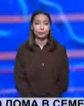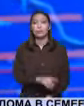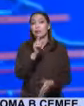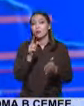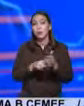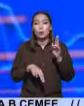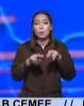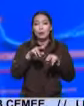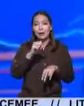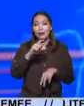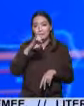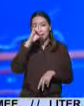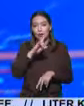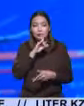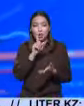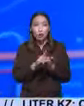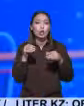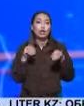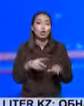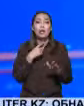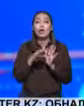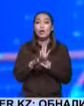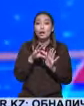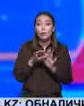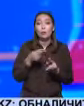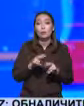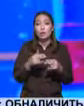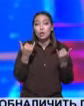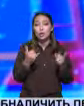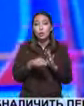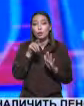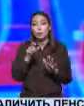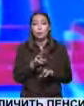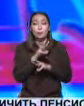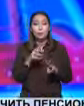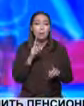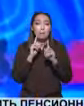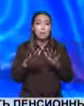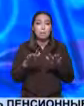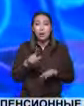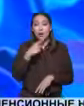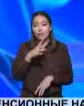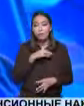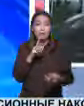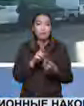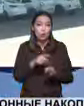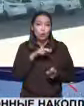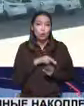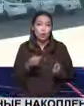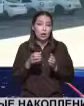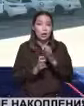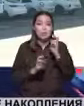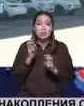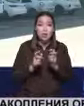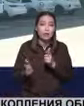Вопрос по строительству АЭС казахстанцы должны решить на референдуме. Об этом сегодня депутаты Мажилиса парламента говорили на встрече с трудовым коллективом завода